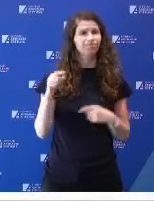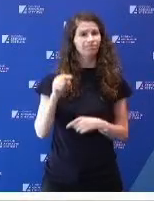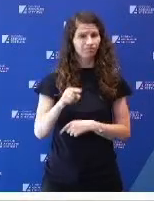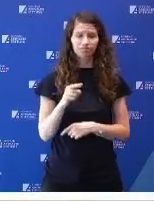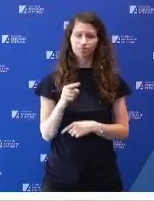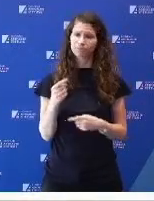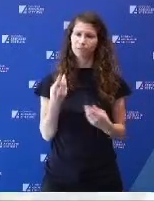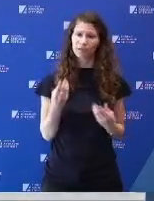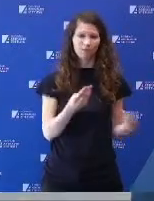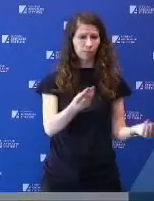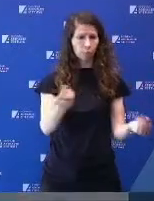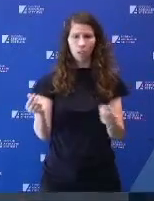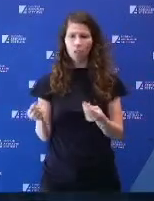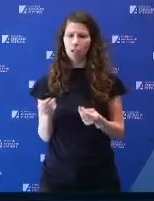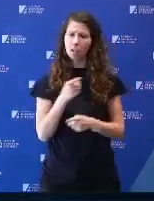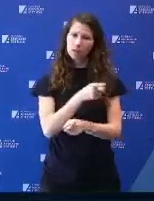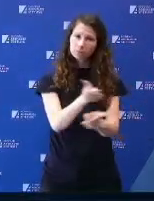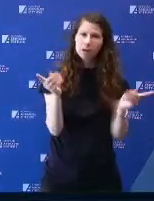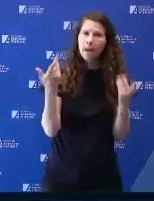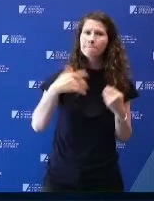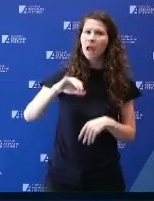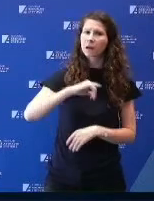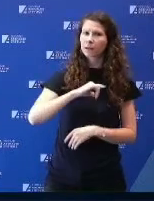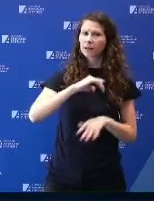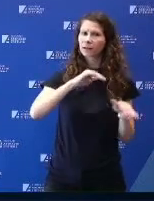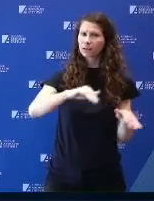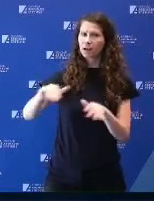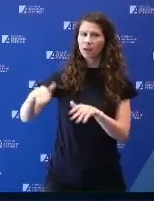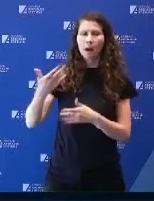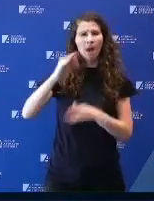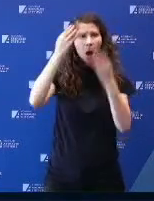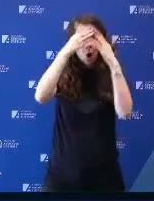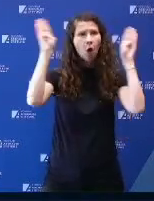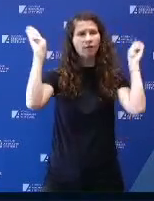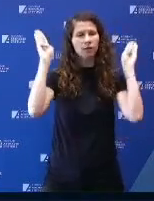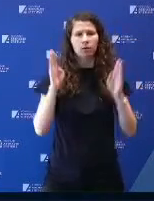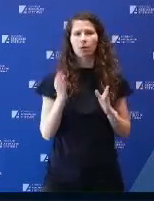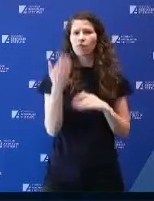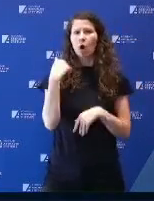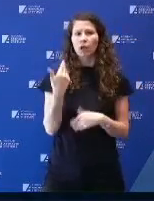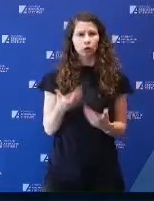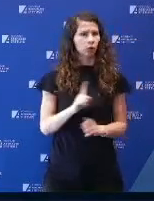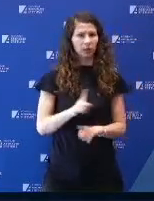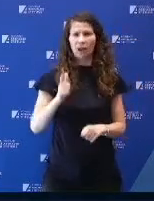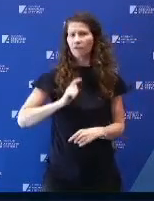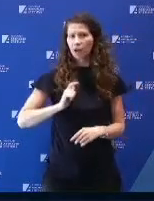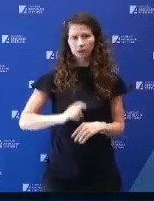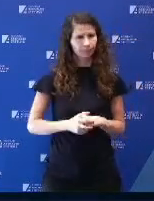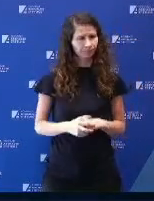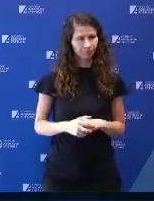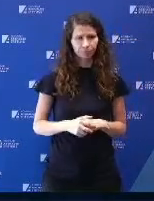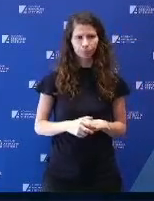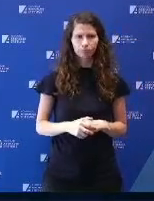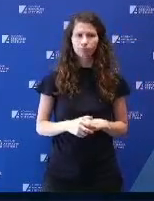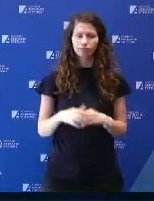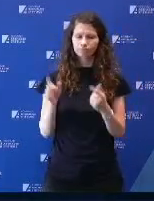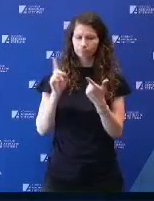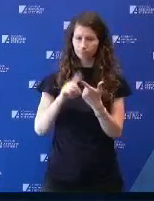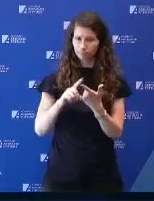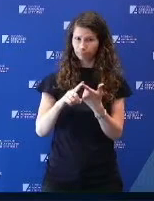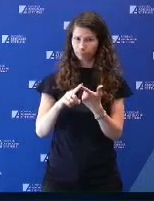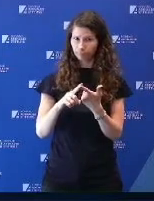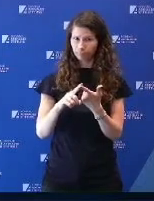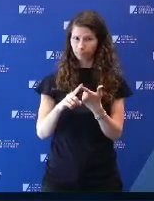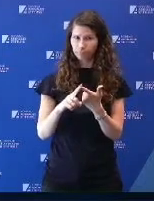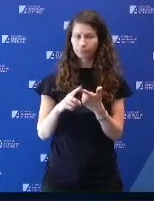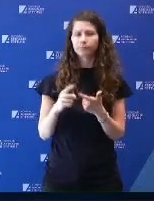meiner Sicht war sehr viel mehr Interesse und Offenheit da, als ich es jetzt gedacht hätte. Okay. Das Zweite ist, dass natürlich